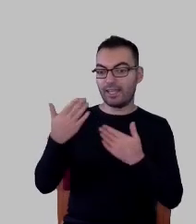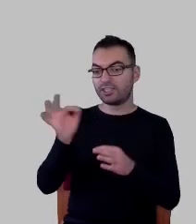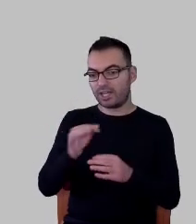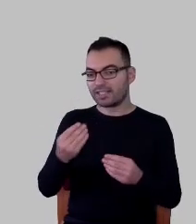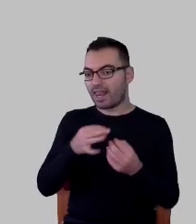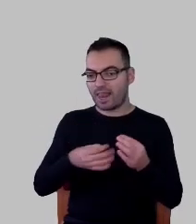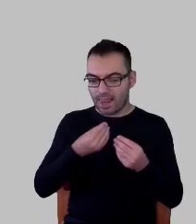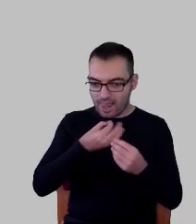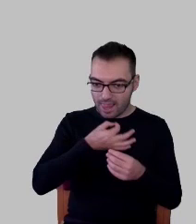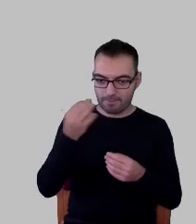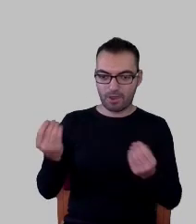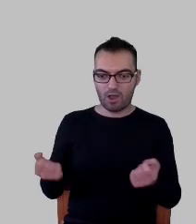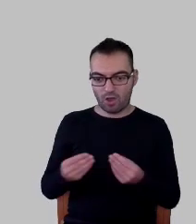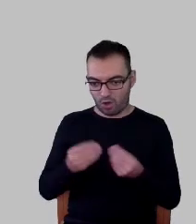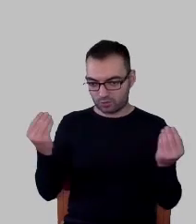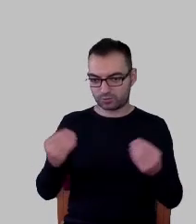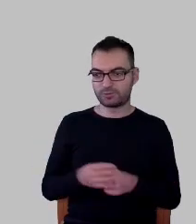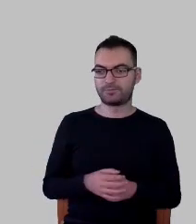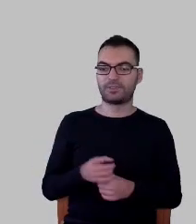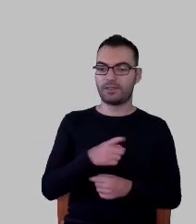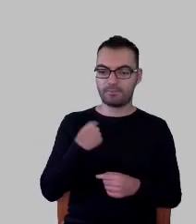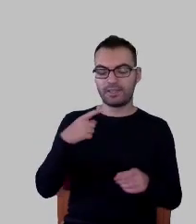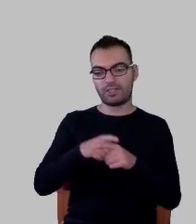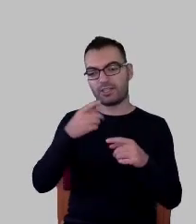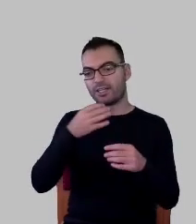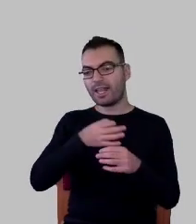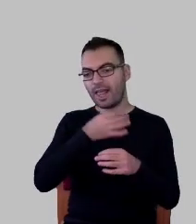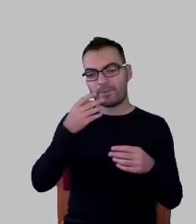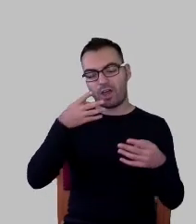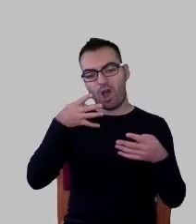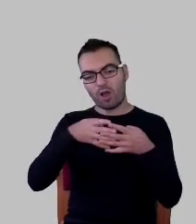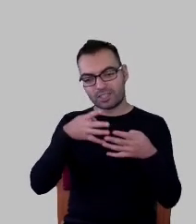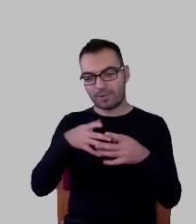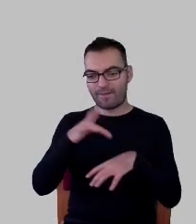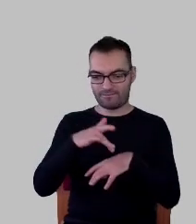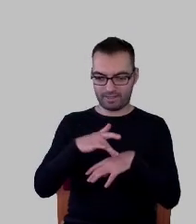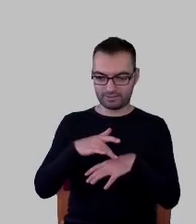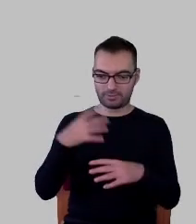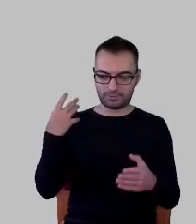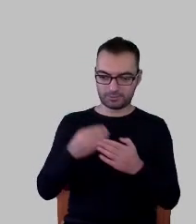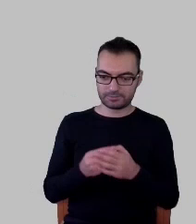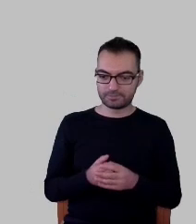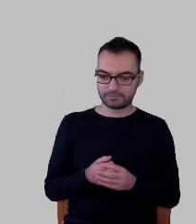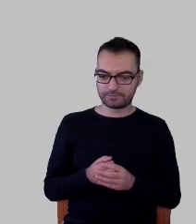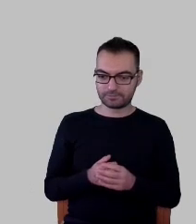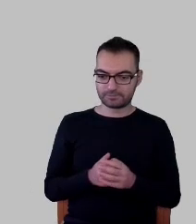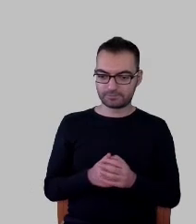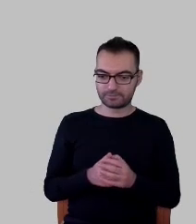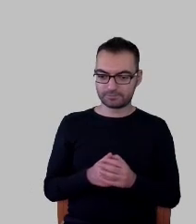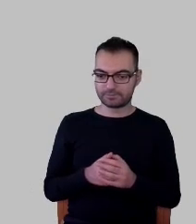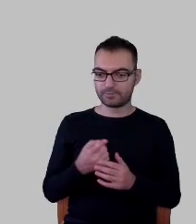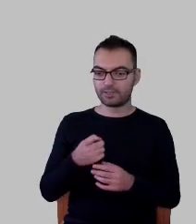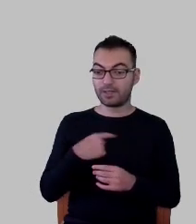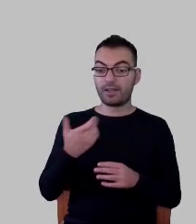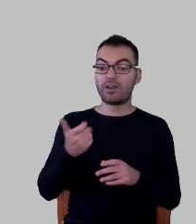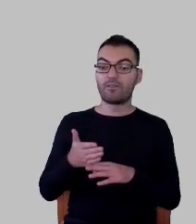Państwa uwagę na to, aby oceniać efekty tego, co wcześniej zrobili. Refleksyjnie zrobiliśmy tej pomocy,